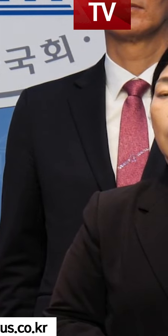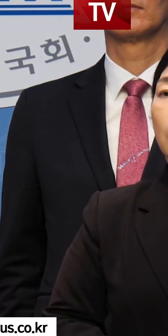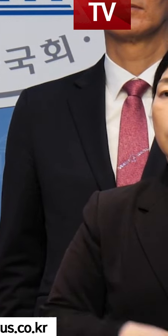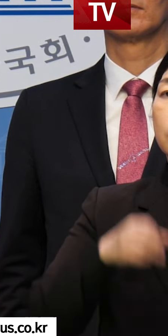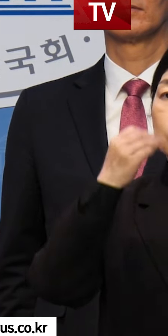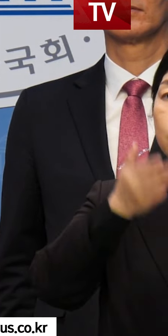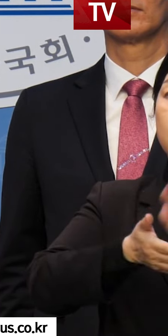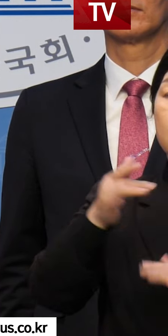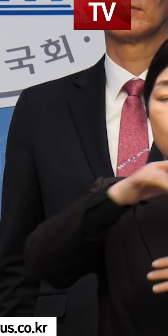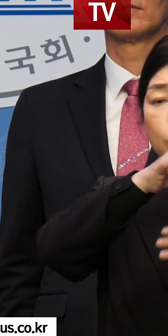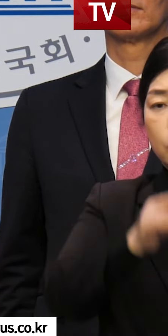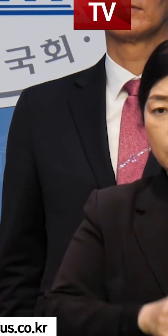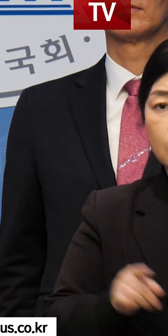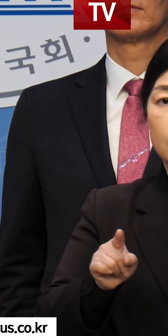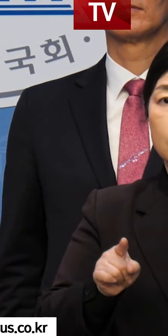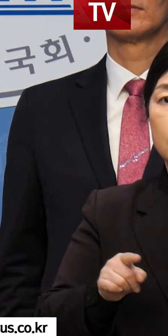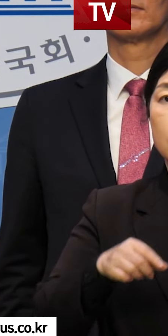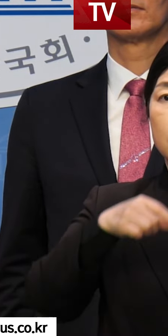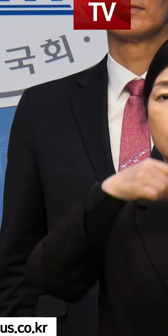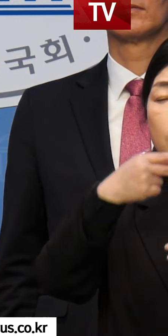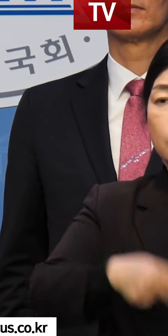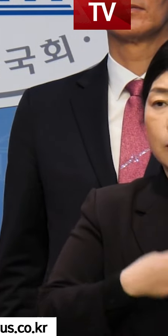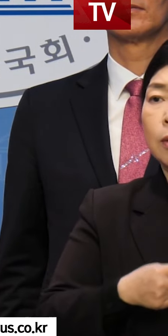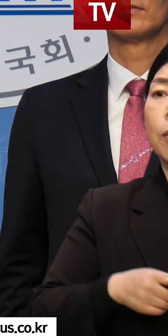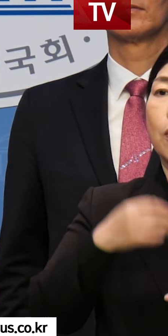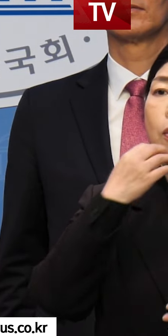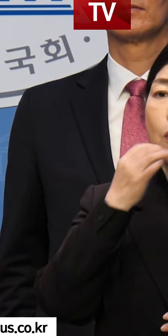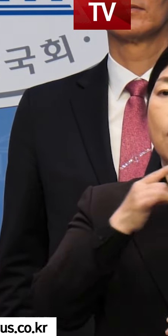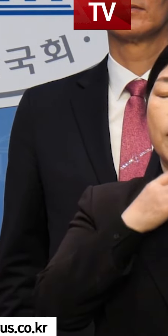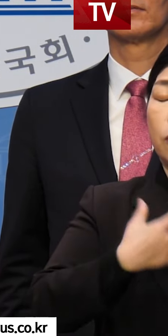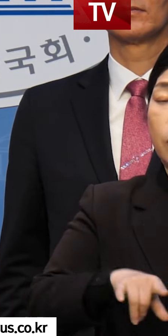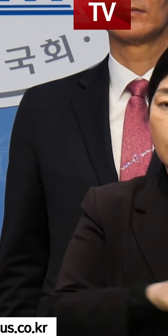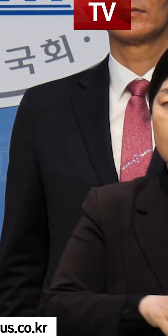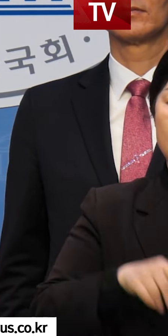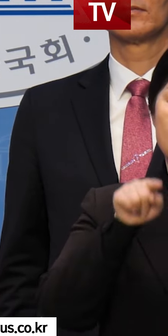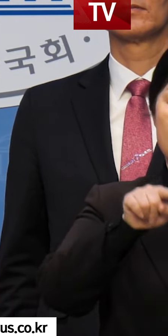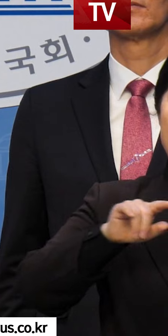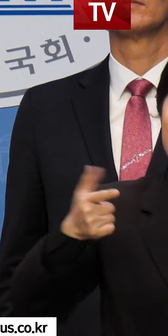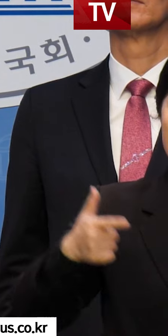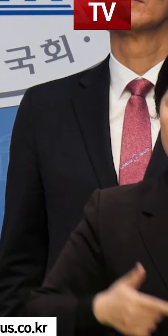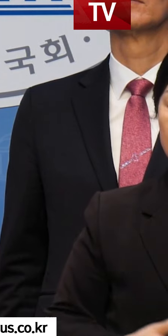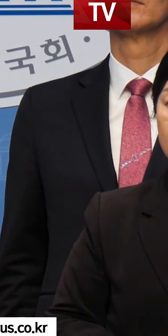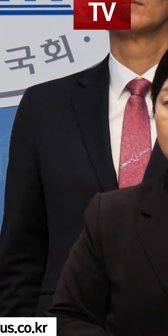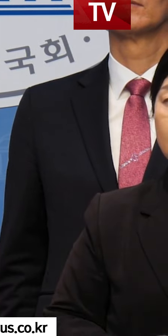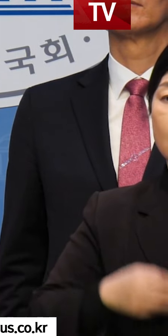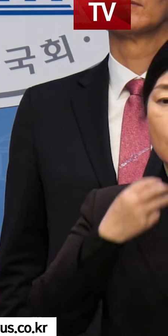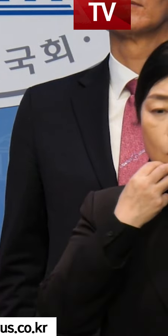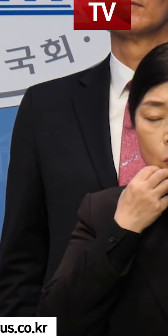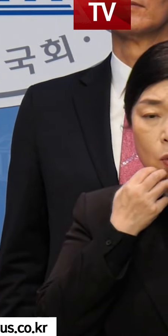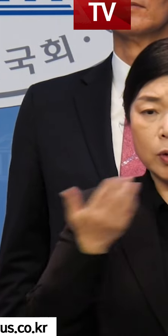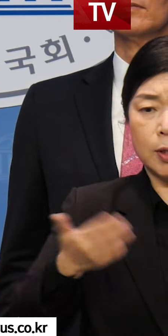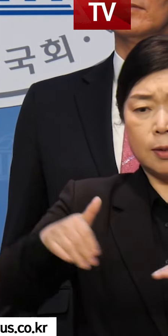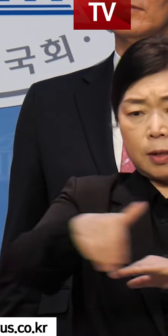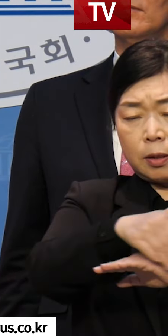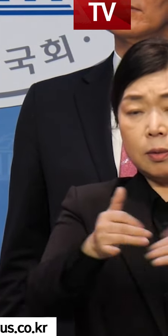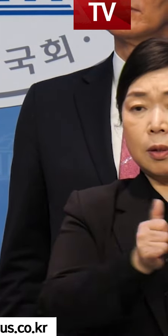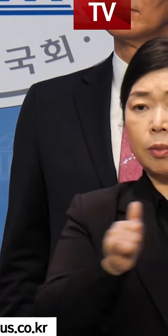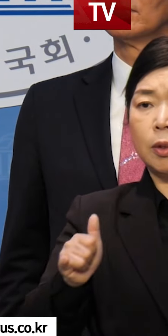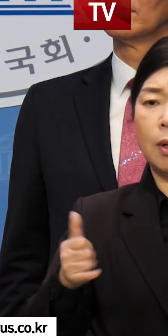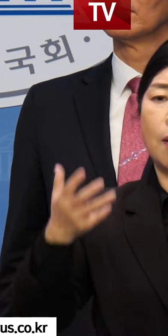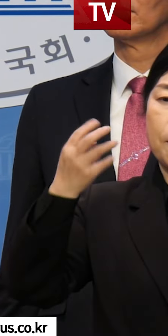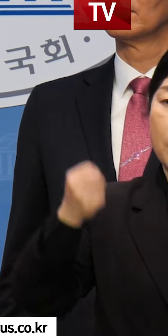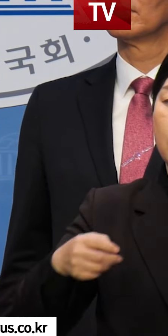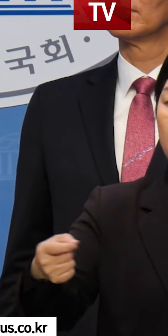뉴시티 프로젝트는 서울만을 위한 비전이 아닙니다. 서울로 출퇴근 인구가